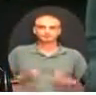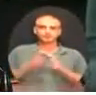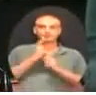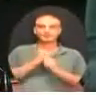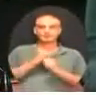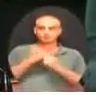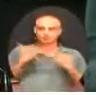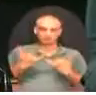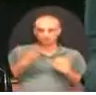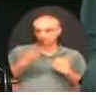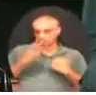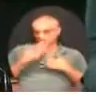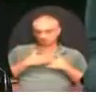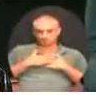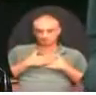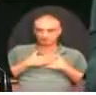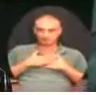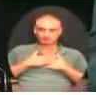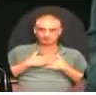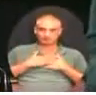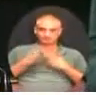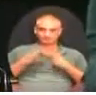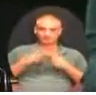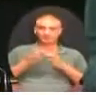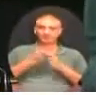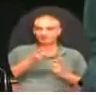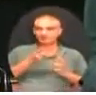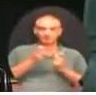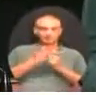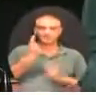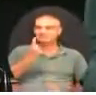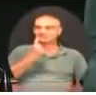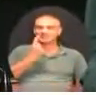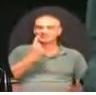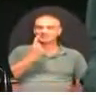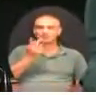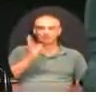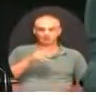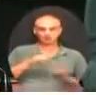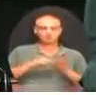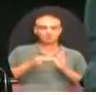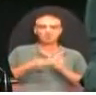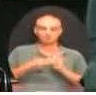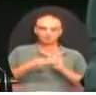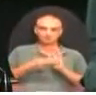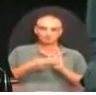מפלגת העבודה היא היום בעיניי, כן, חברת מפלגה. המפלגה היחידה על פני המפה